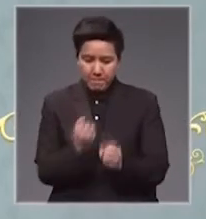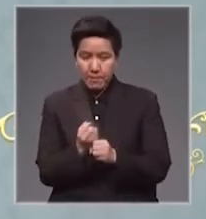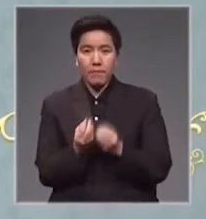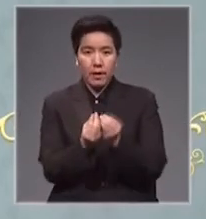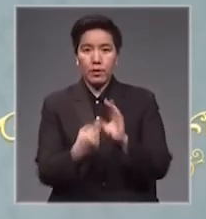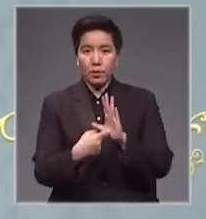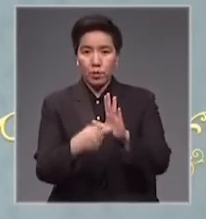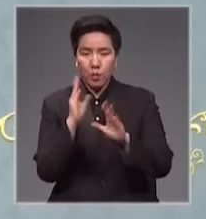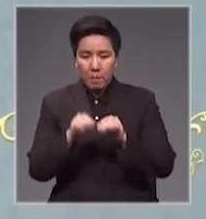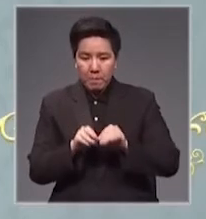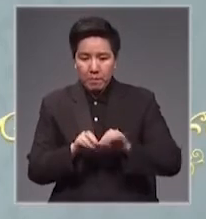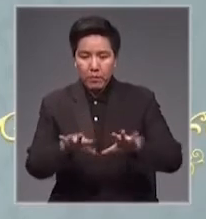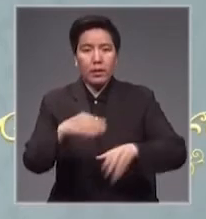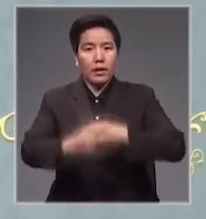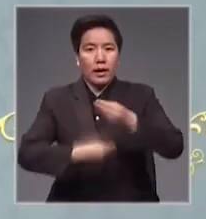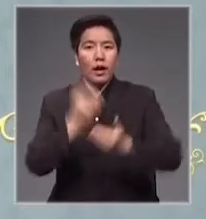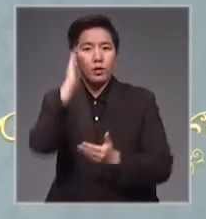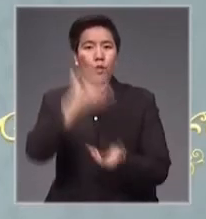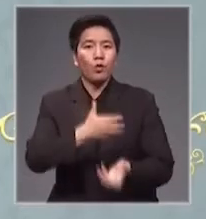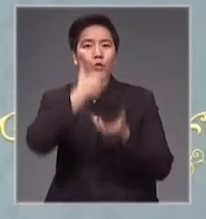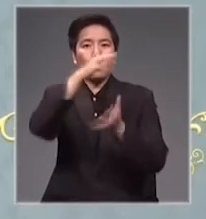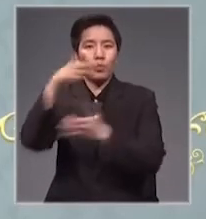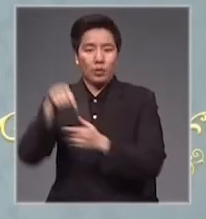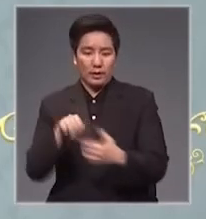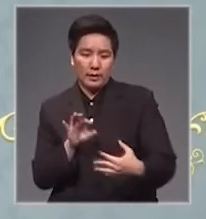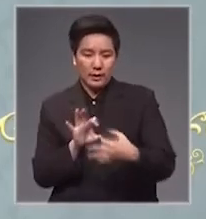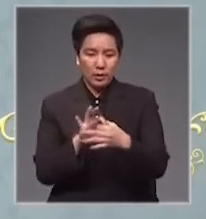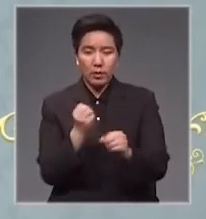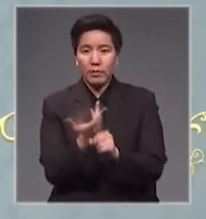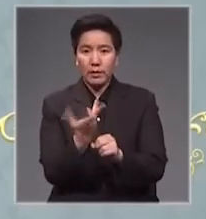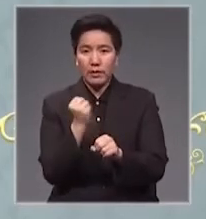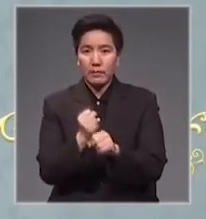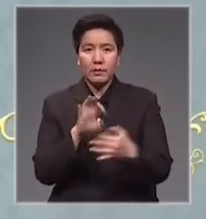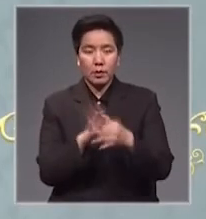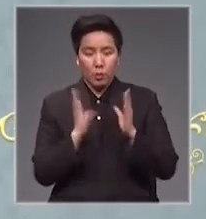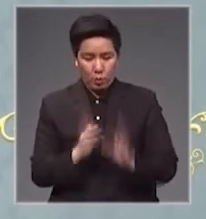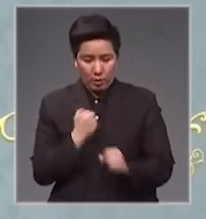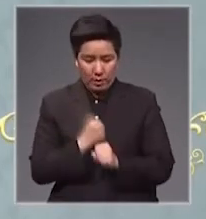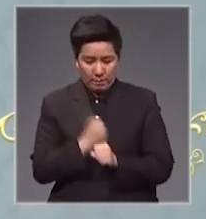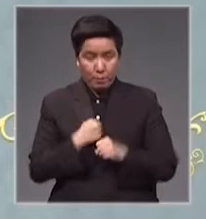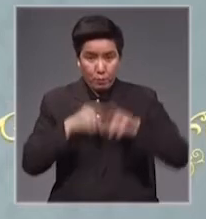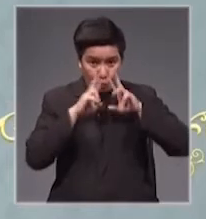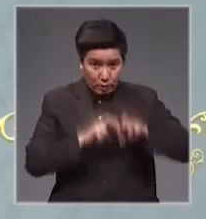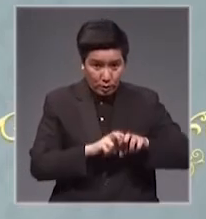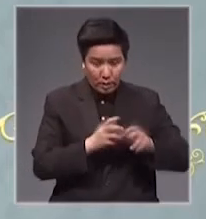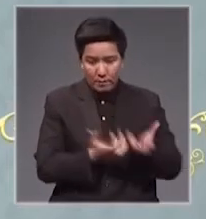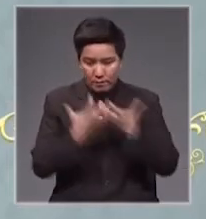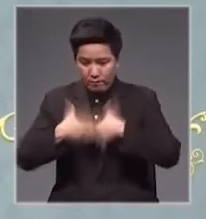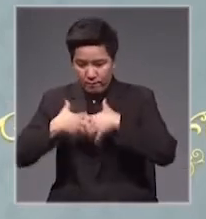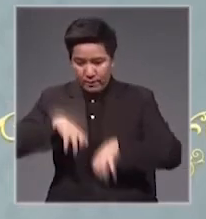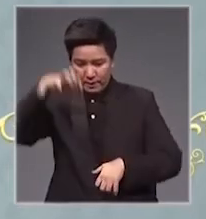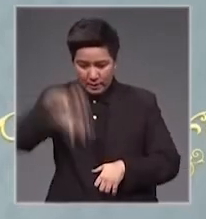ลในเชิงพาณิชย์ซึ่งจะต้องสร้างความสัมพันธ์เชื่อมโยงกันระหว่างผู้วิจัยผู้ผลิตการตลาดกฎหมาย